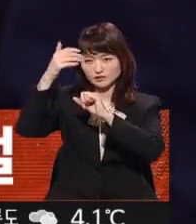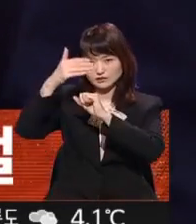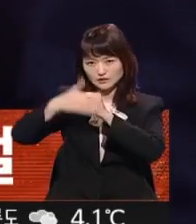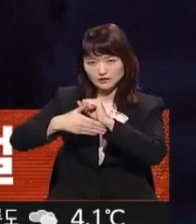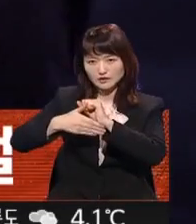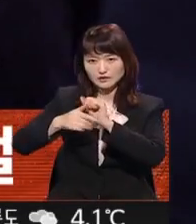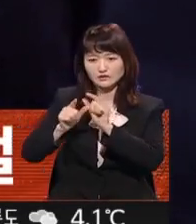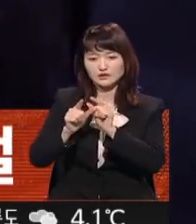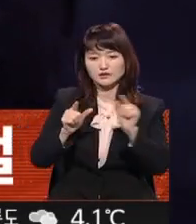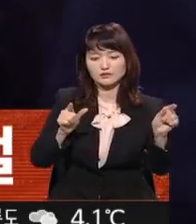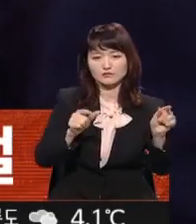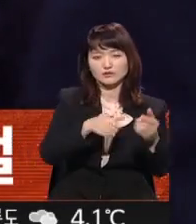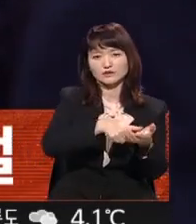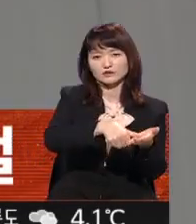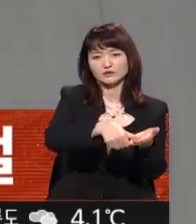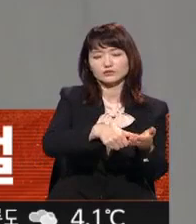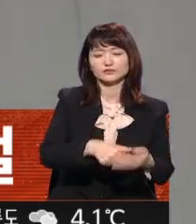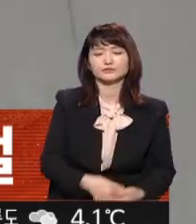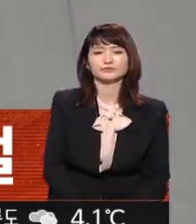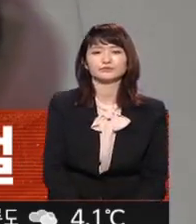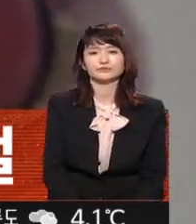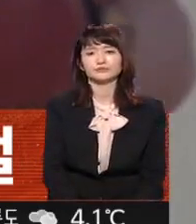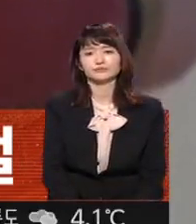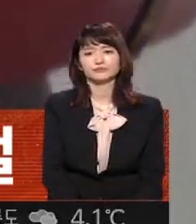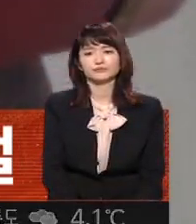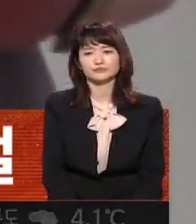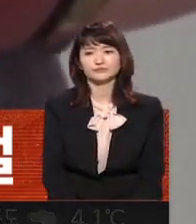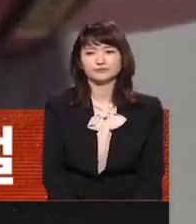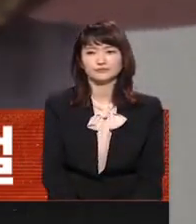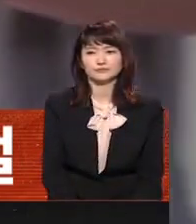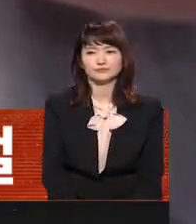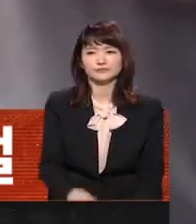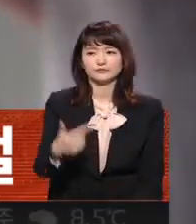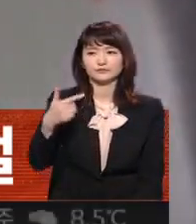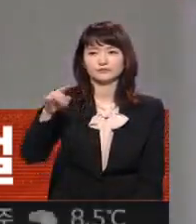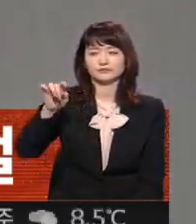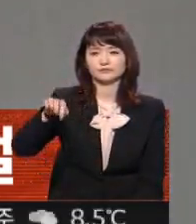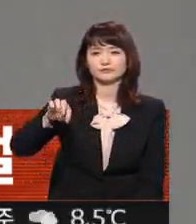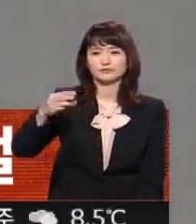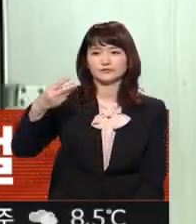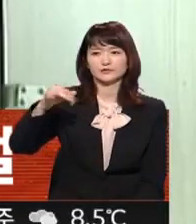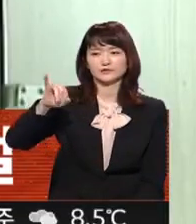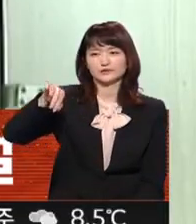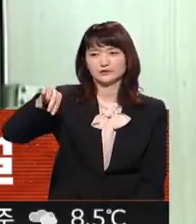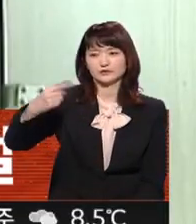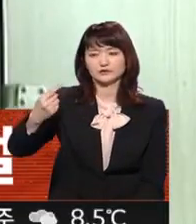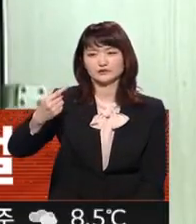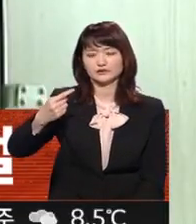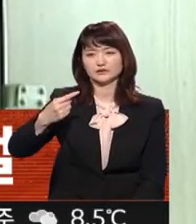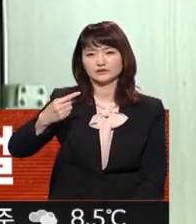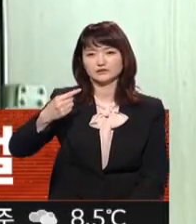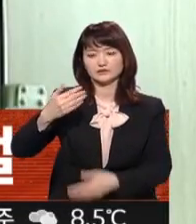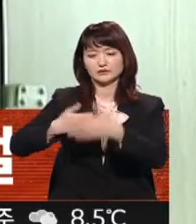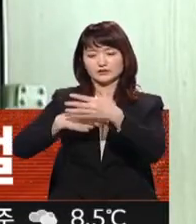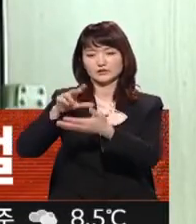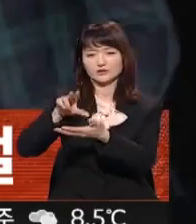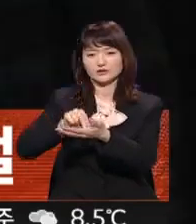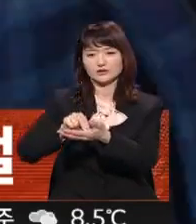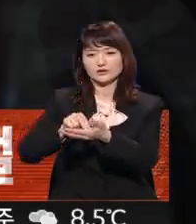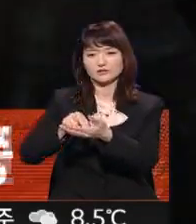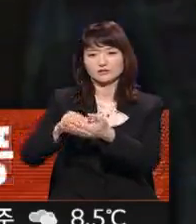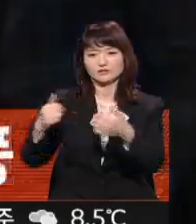일부 플랫폼에서 내린 상황이라고 합니다 특히나이 넷플릭스 영화 뭐 승부라는 영화 그러니까 이게 조훈현